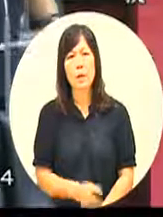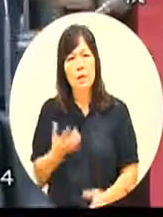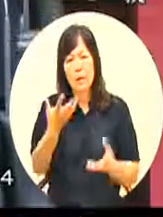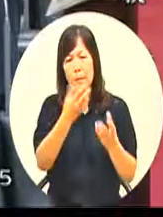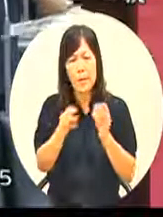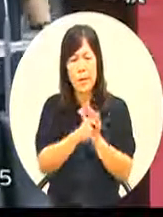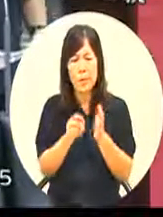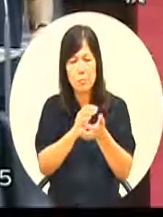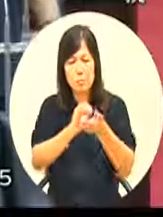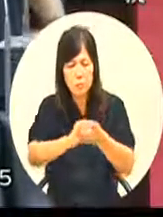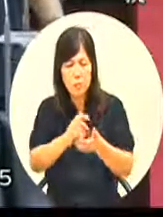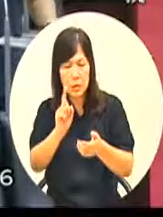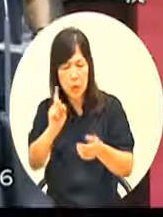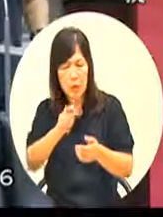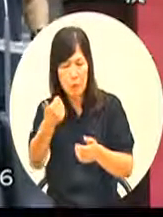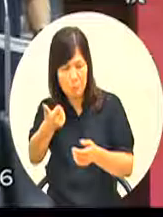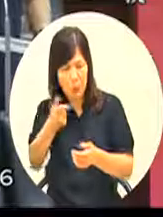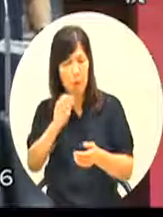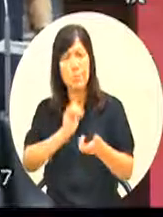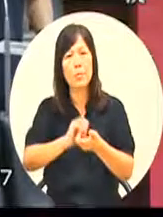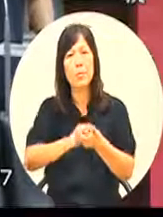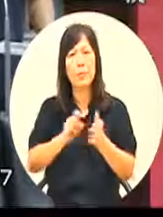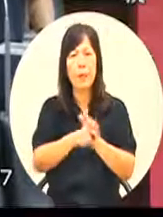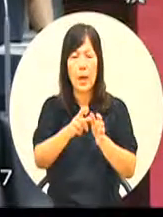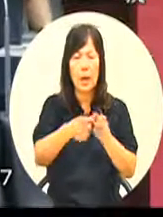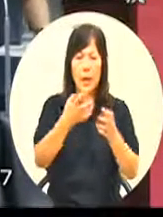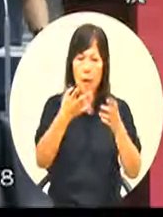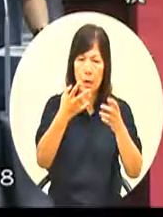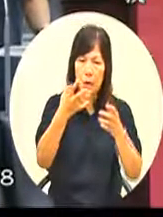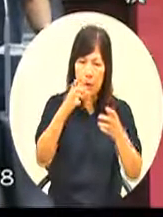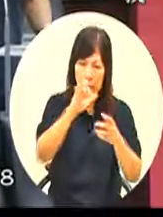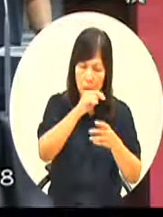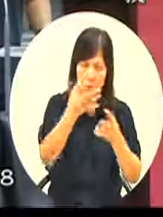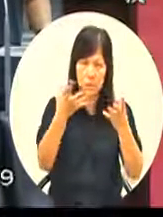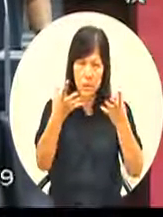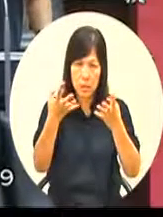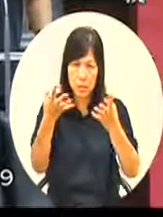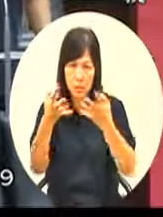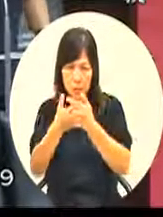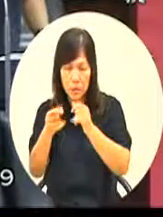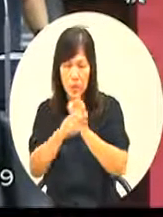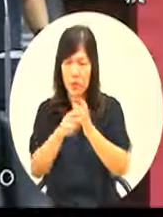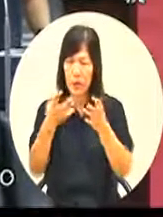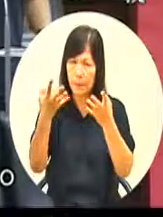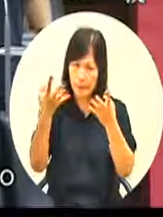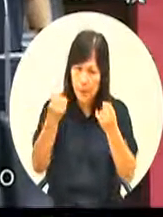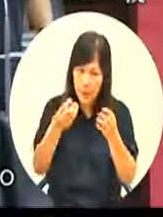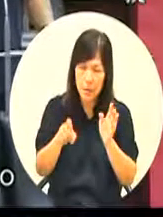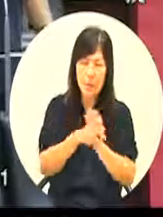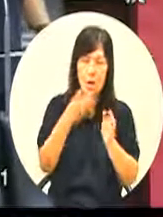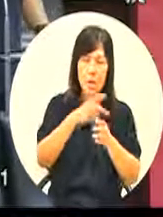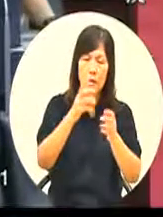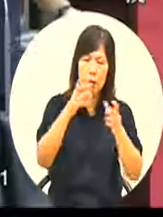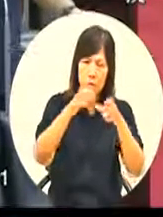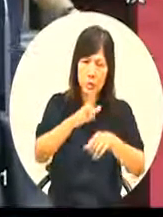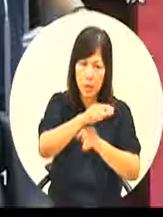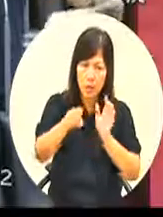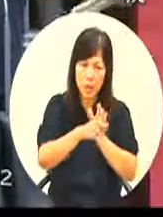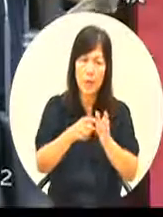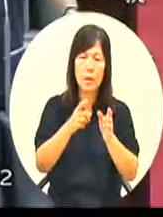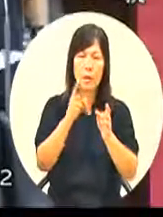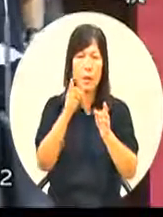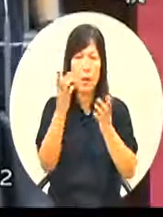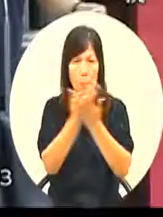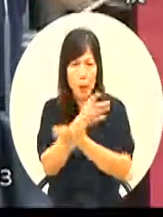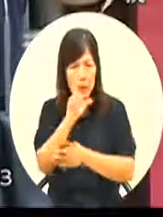去评断哪一个是最好的，但是我们必须把这个师生的比例、设备的更新、大概它的月费啊，还有当然离